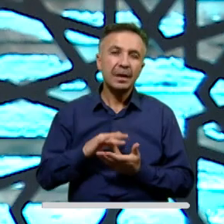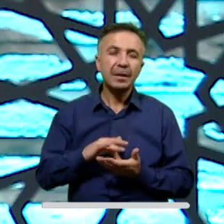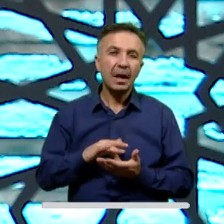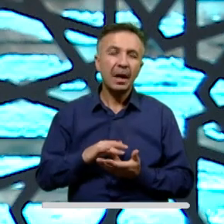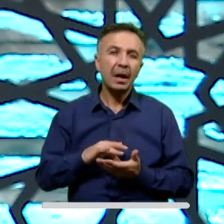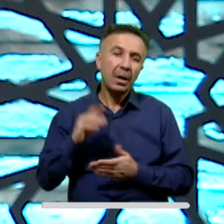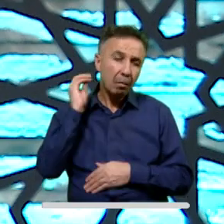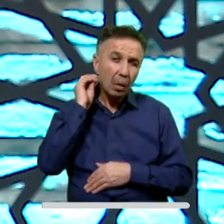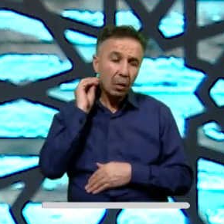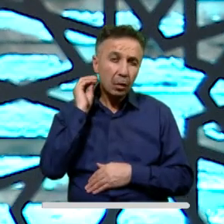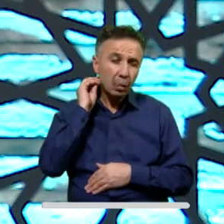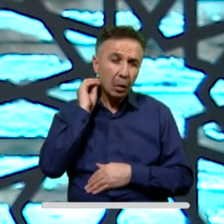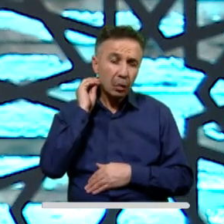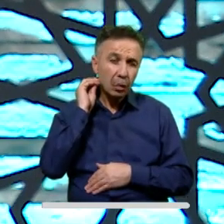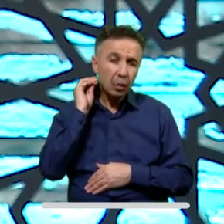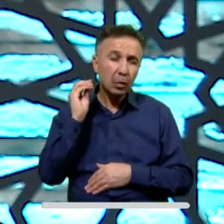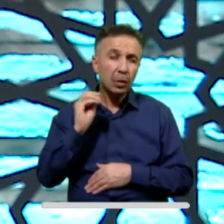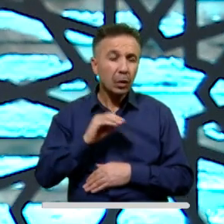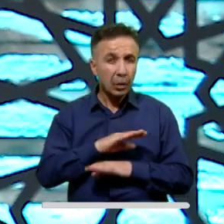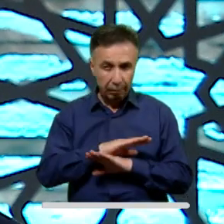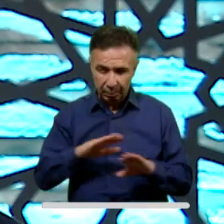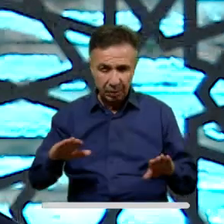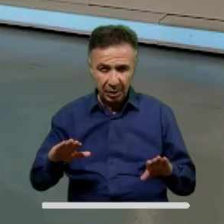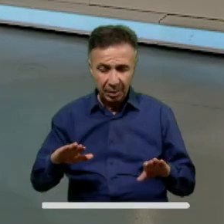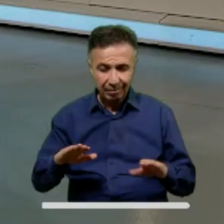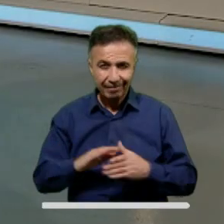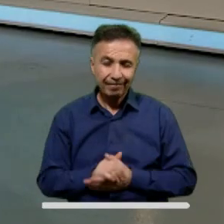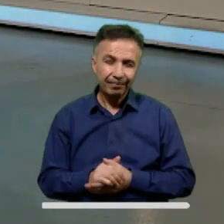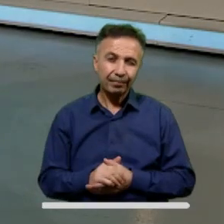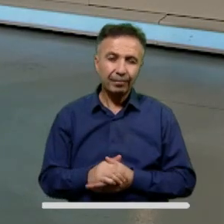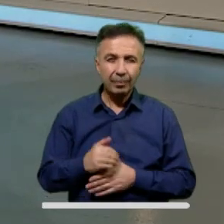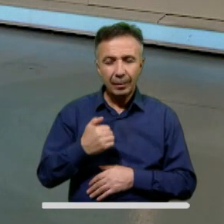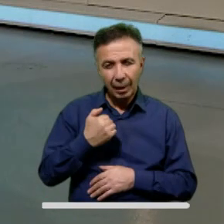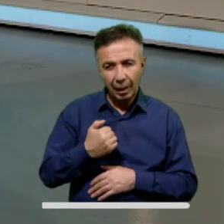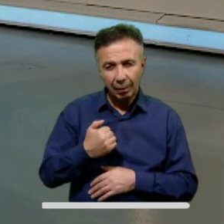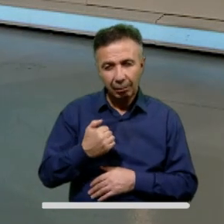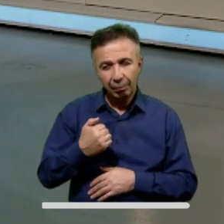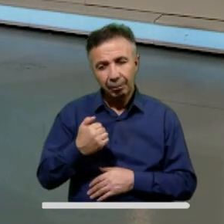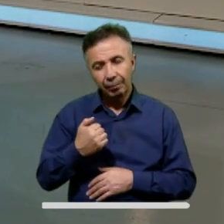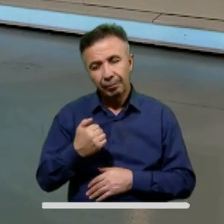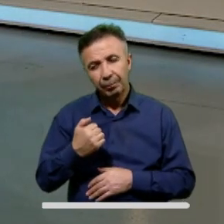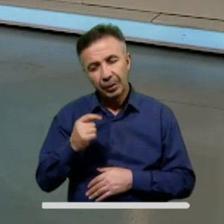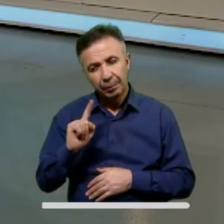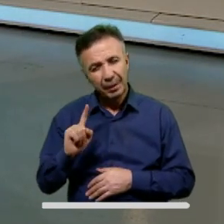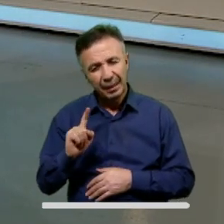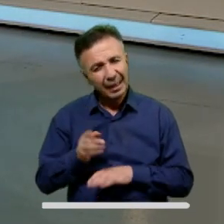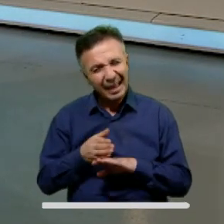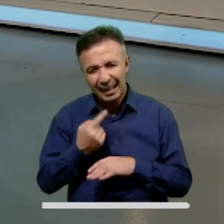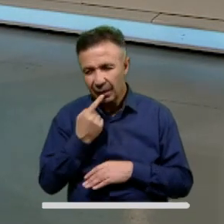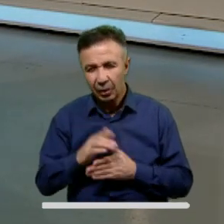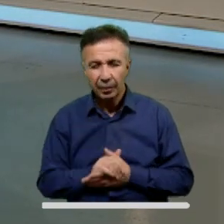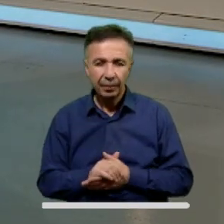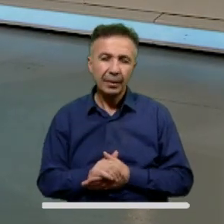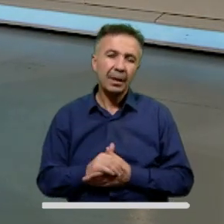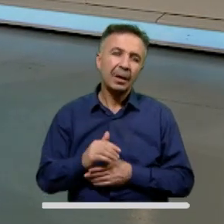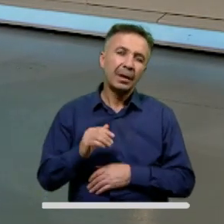ödemiş midir? Ödemiş. O bir ne zaman tutulacak bu konuyu bir izah edelim. Yani 61 gün, niçin 61 deniyor? İki